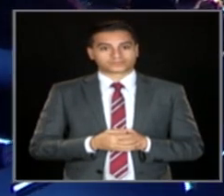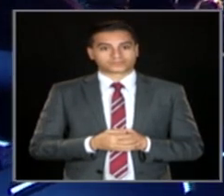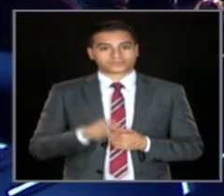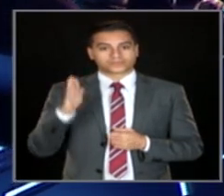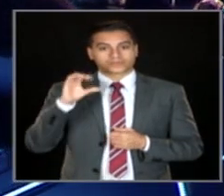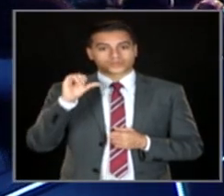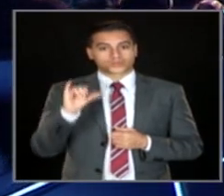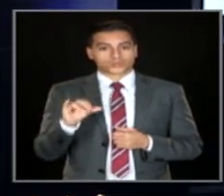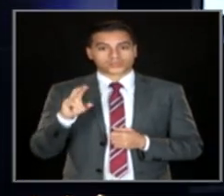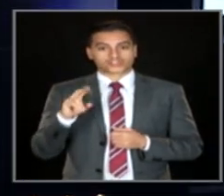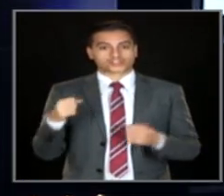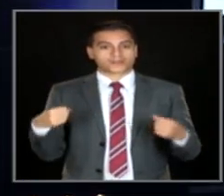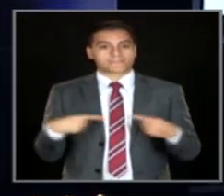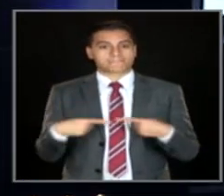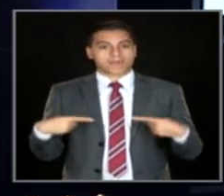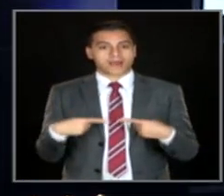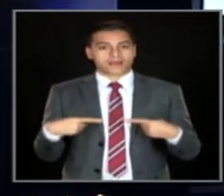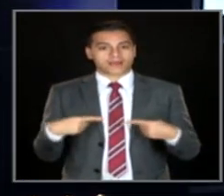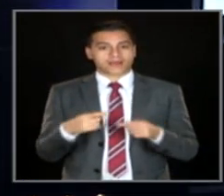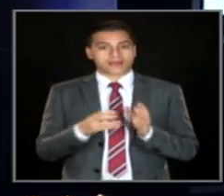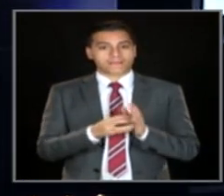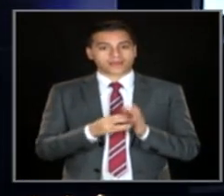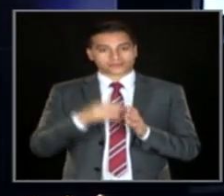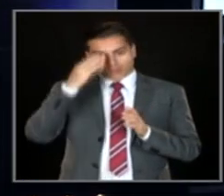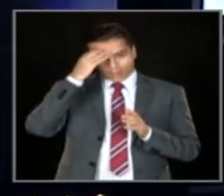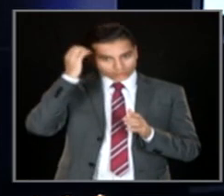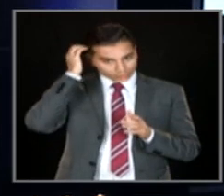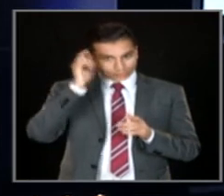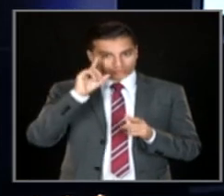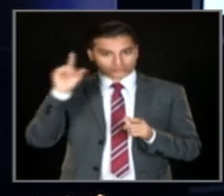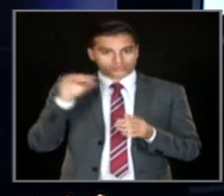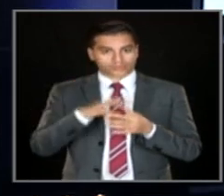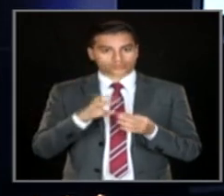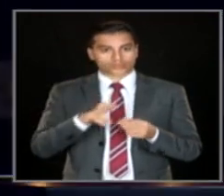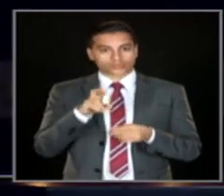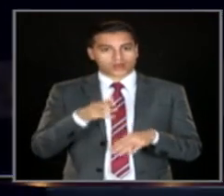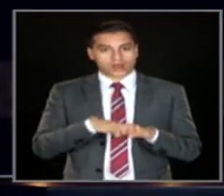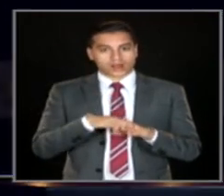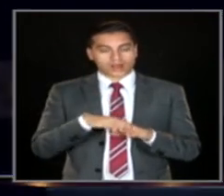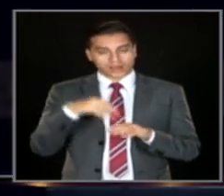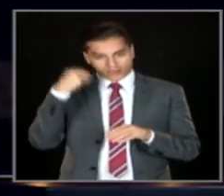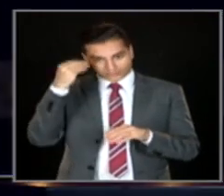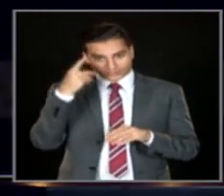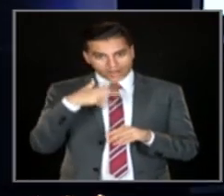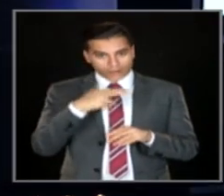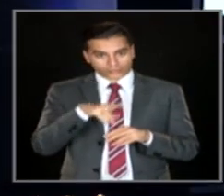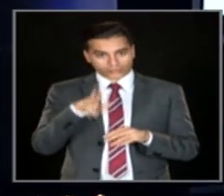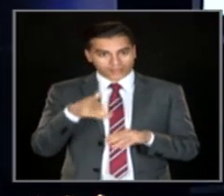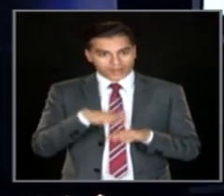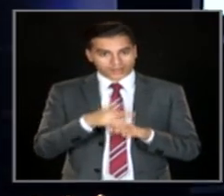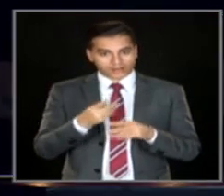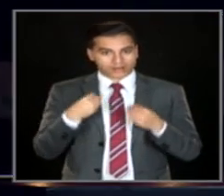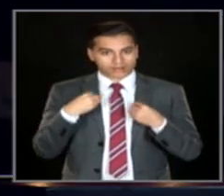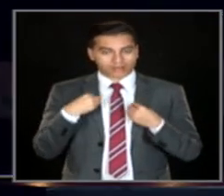سويتش، في الحالة دي جامعة أسيوط هتختار موضوع السؤال لجامعة كفر الشيخ. تحبوا يتسألوا في إيه؟